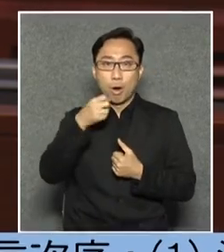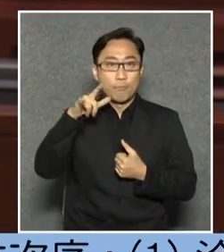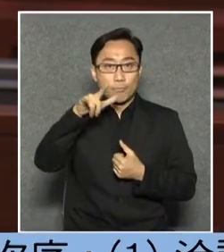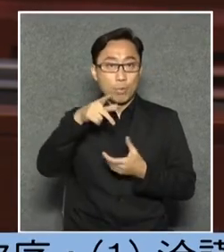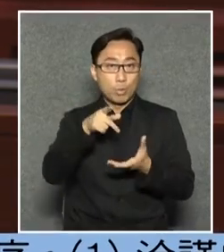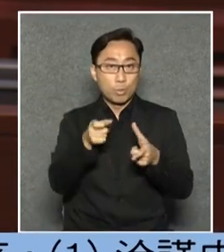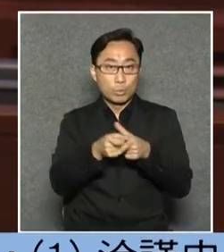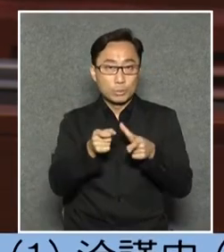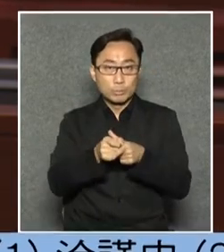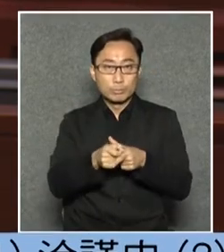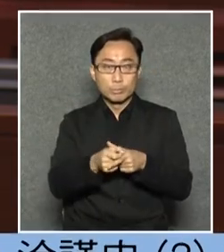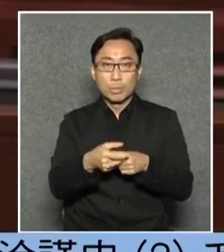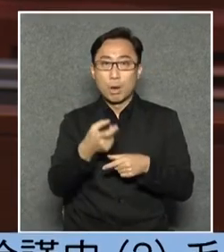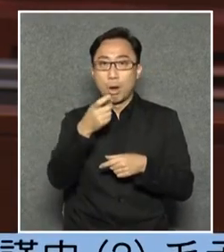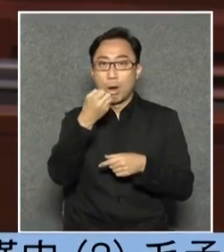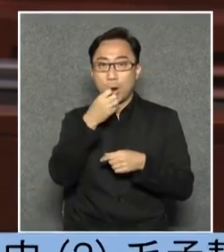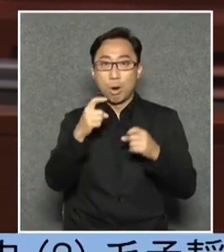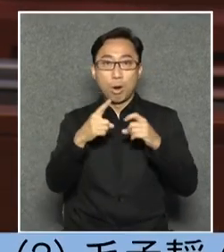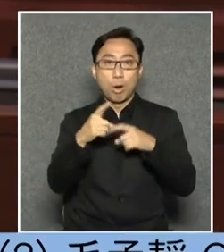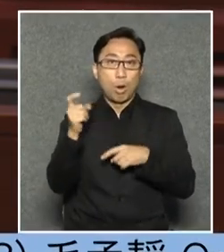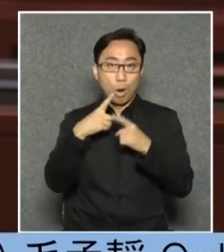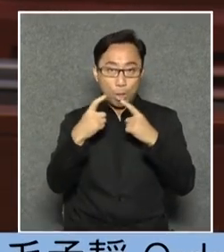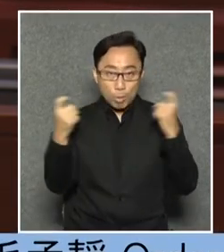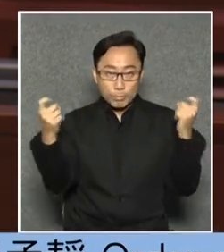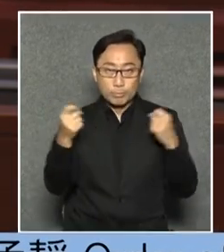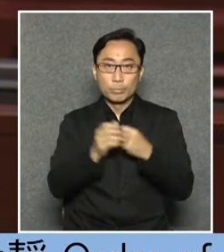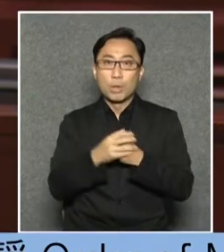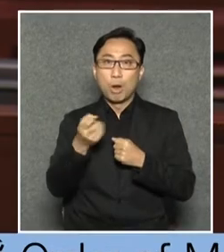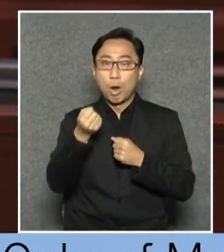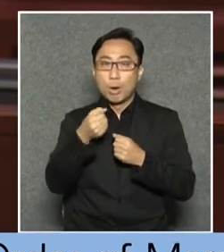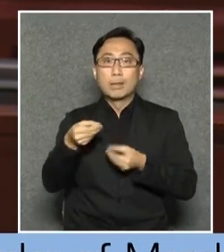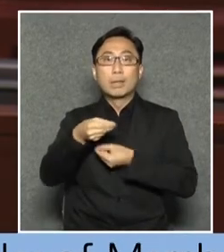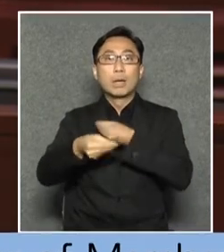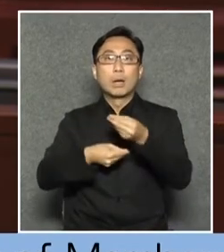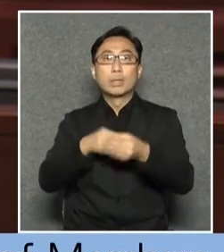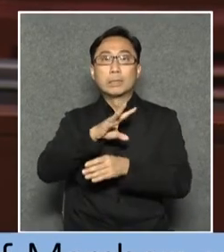龍航空有限公司、香港交易及結算所有限公司，